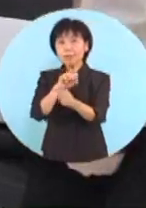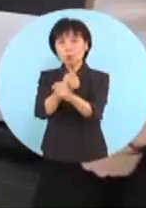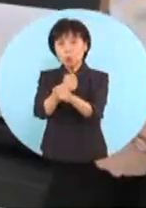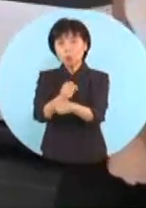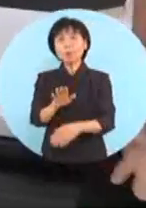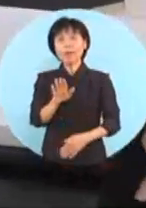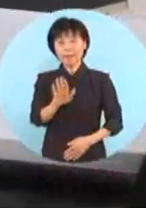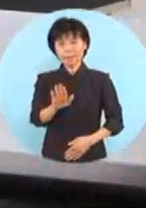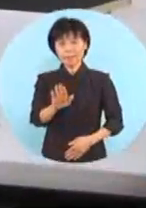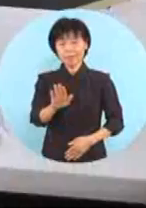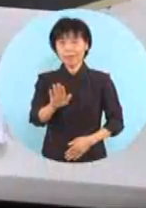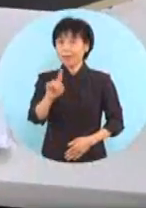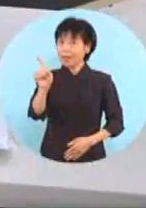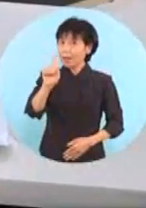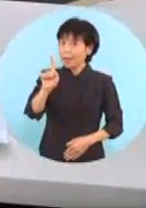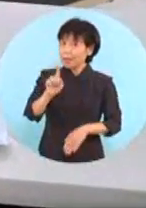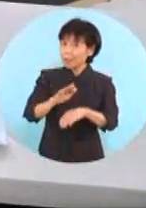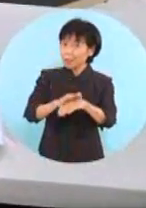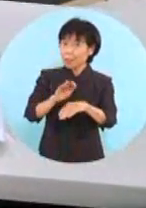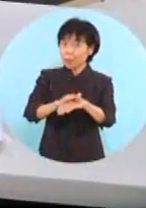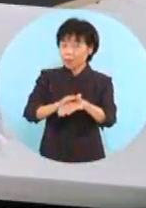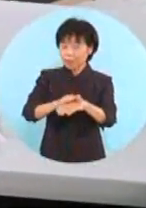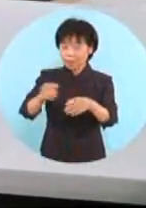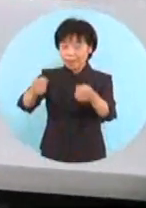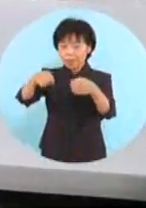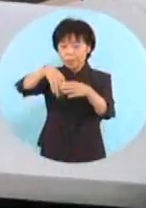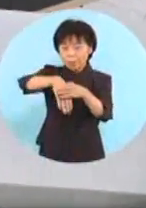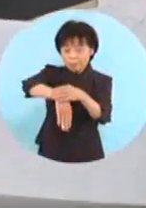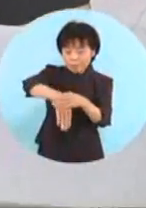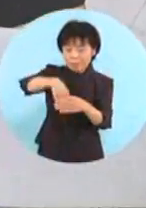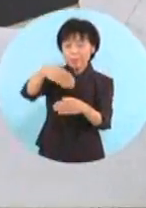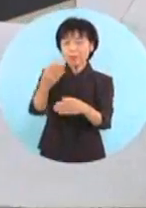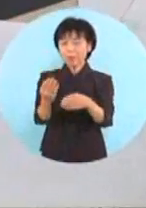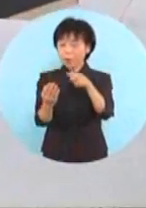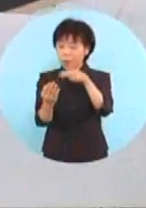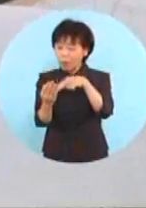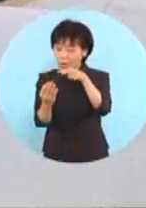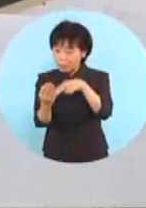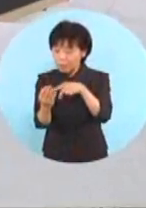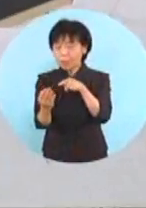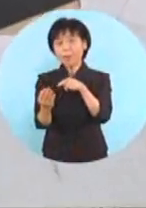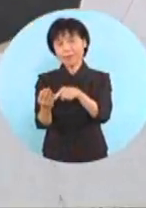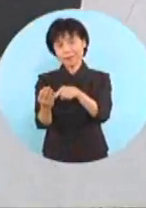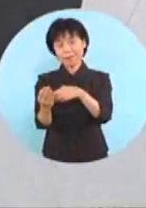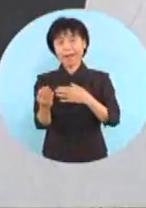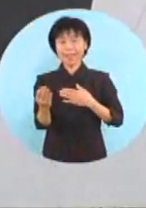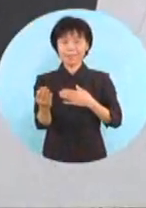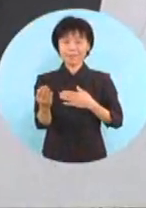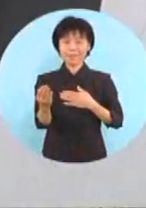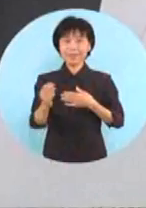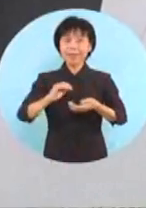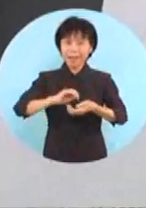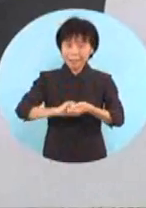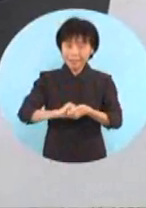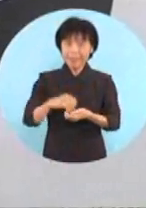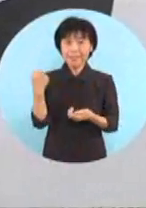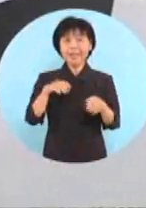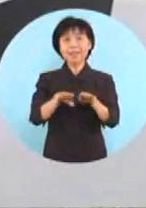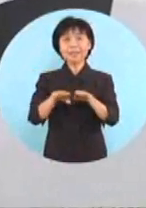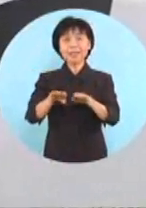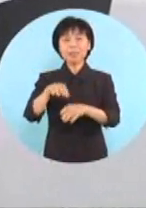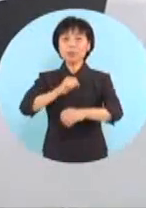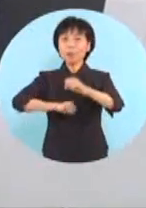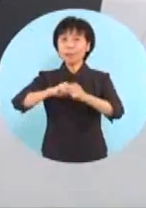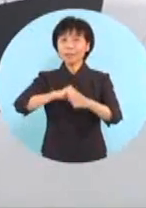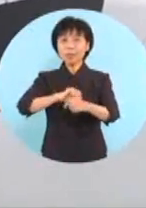い はい、でどのような秘密があるかは、こちらの渦巻き噴水キットに書いてありますので、ぜひこちら夏